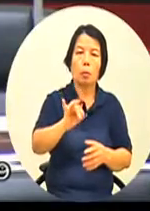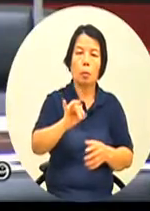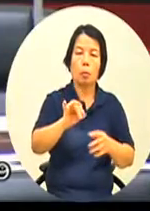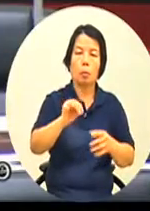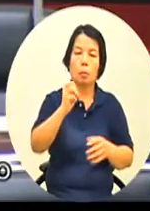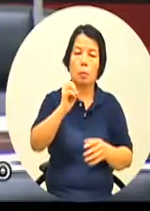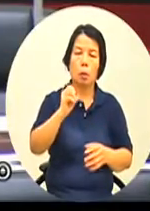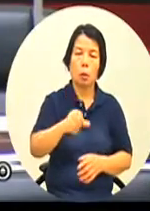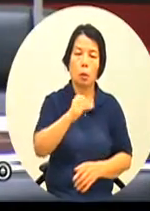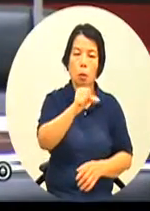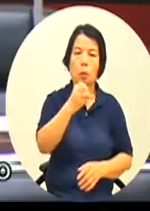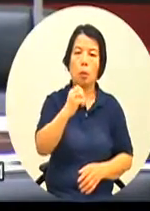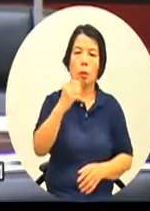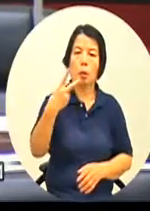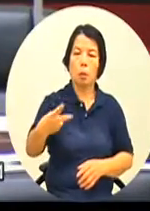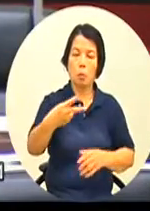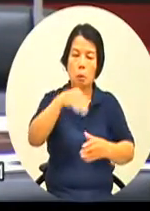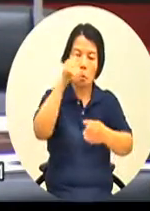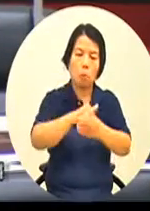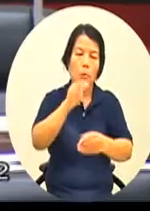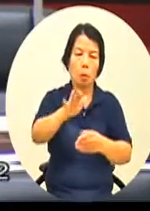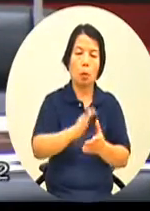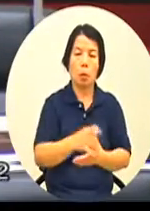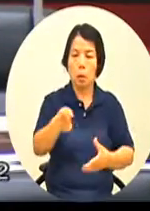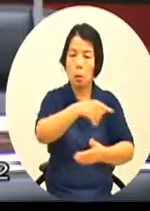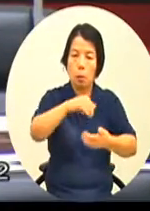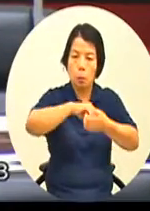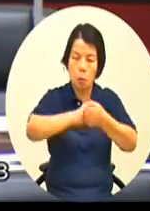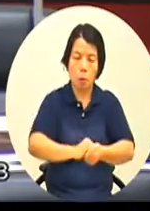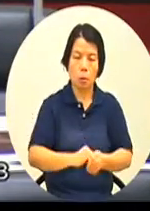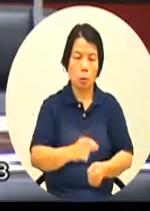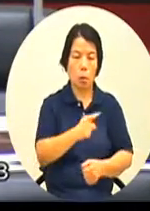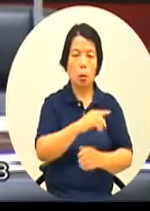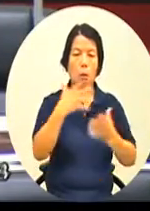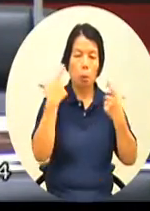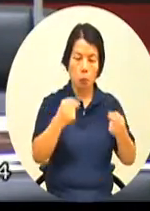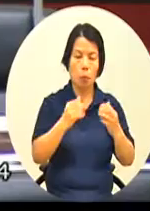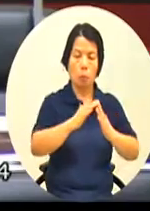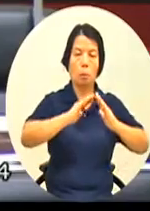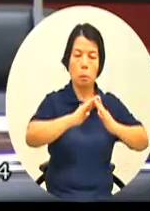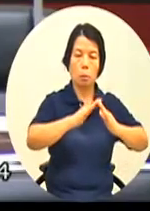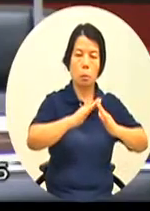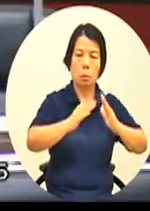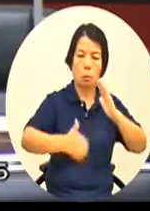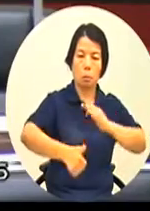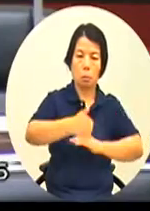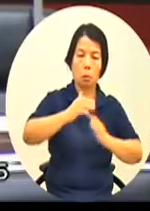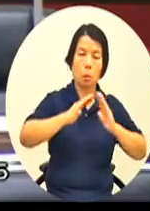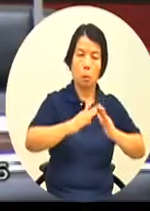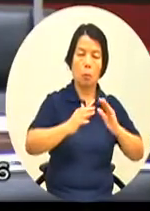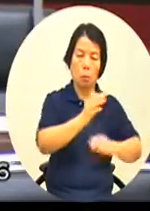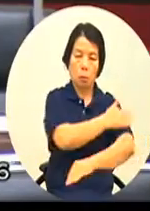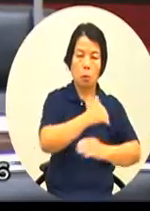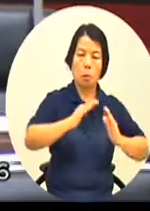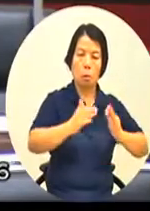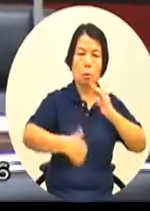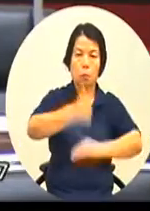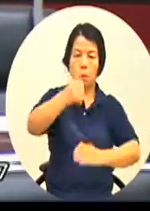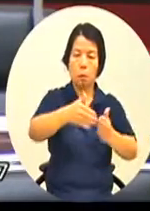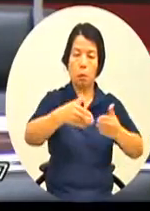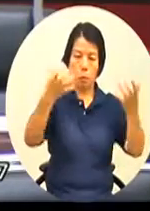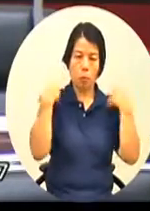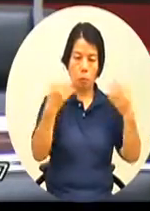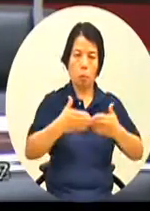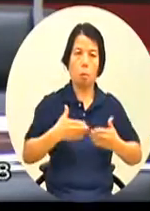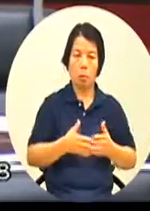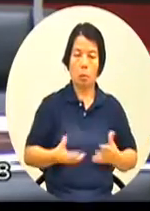票，啊，做出来的决策呢？本来是陈局要负责，你现在陈局市长把这个预算交给市民，公交后天